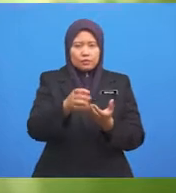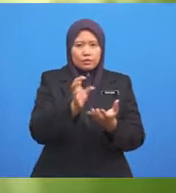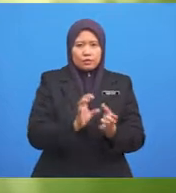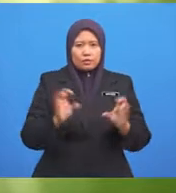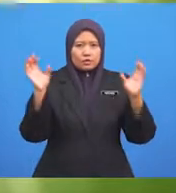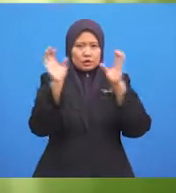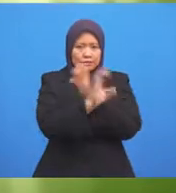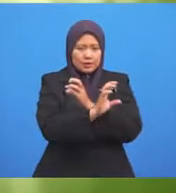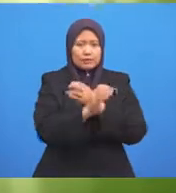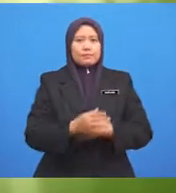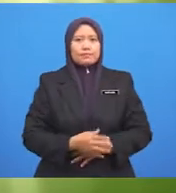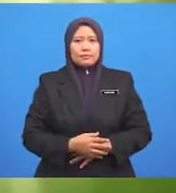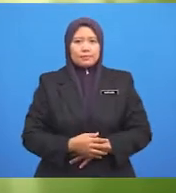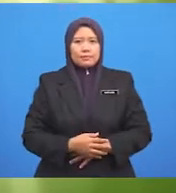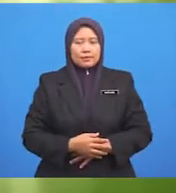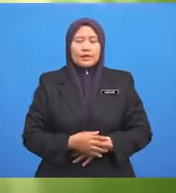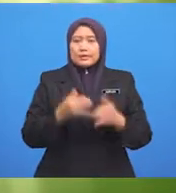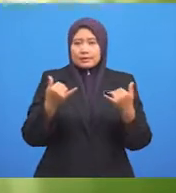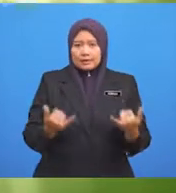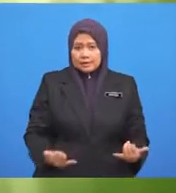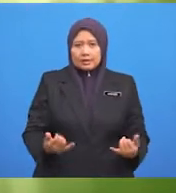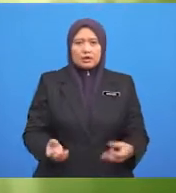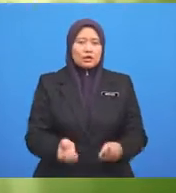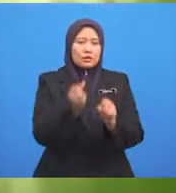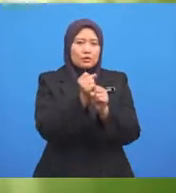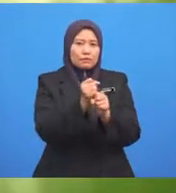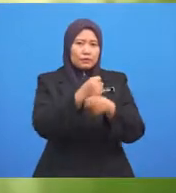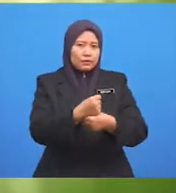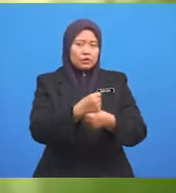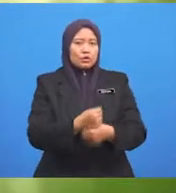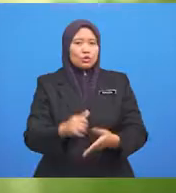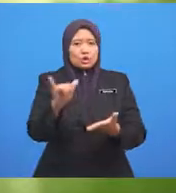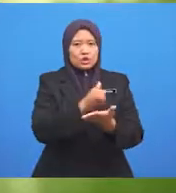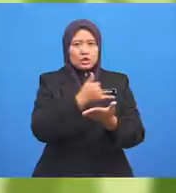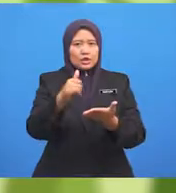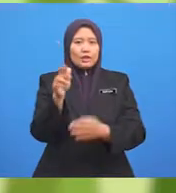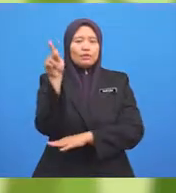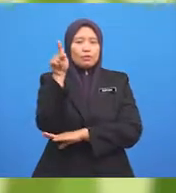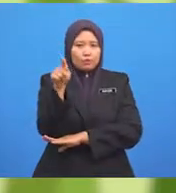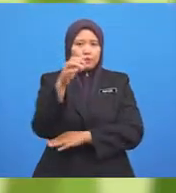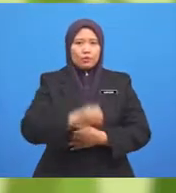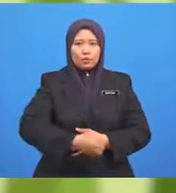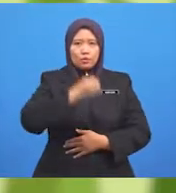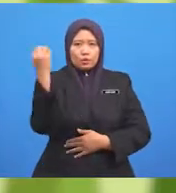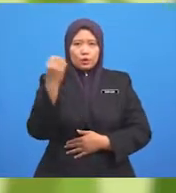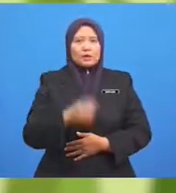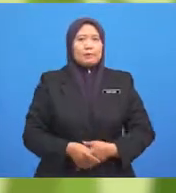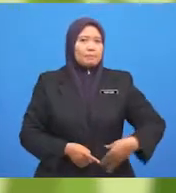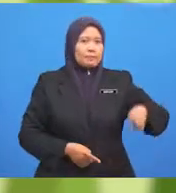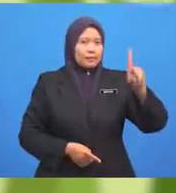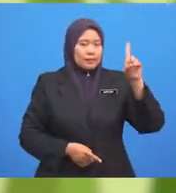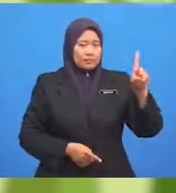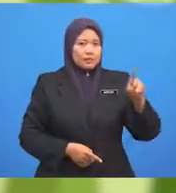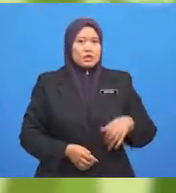Seterusnya, marilah kita mengenal pasti bentuk syair pohon buluh. Pertama, syair